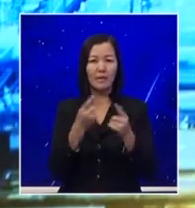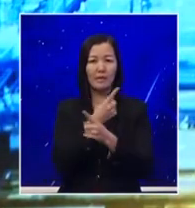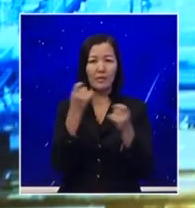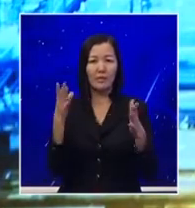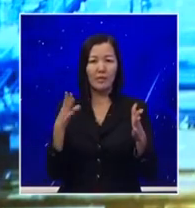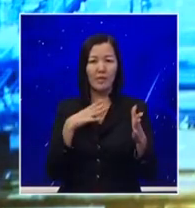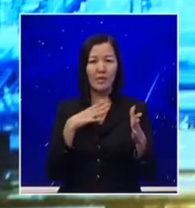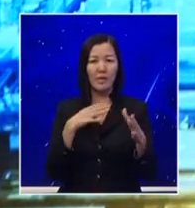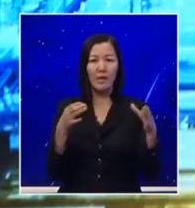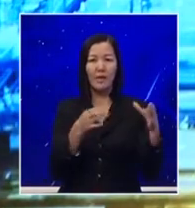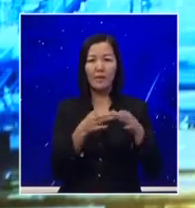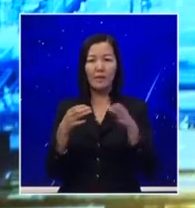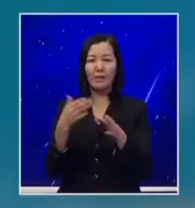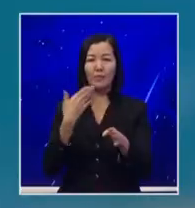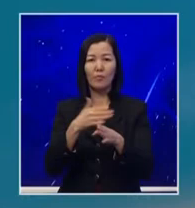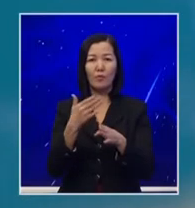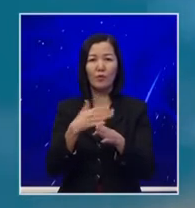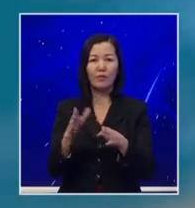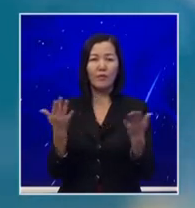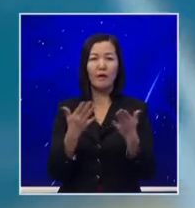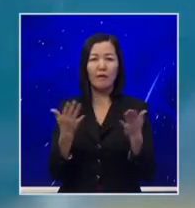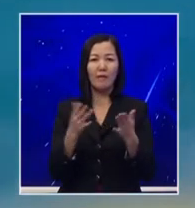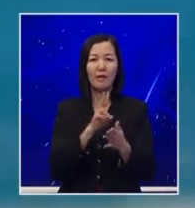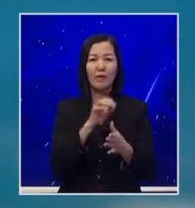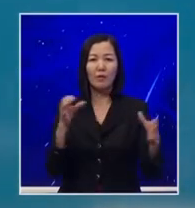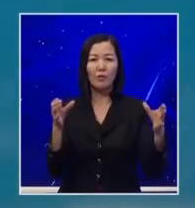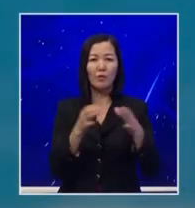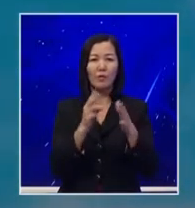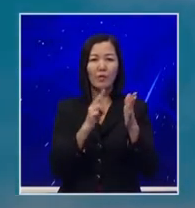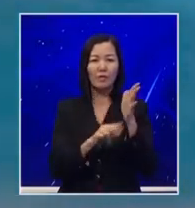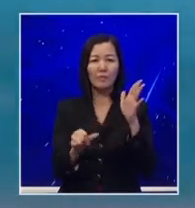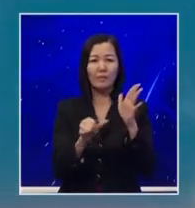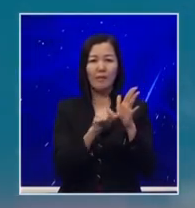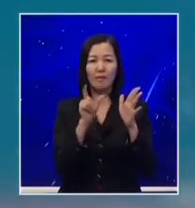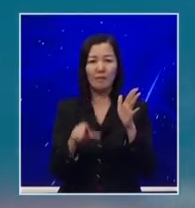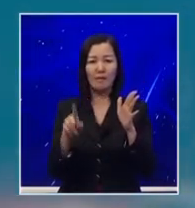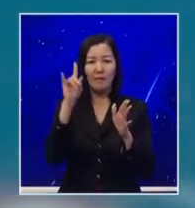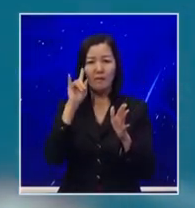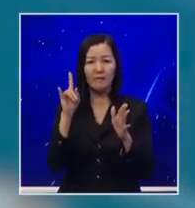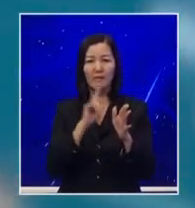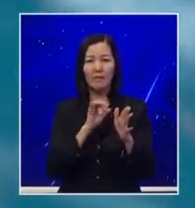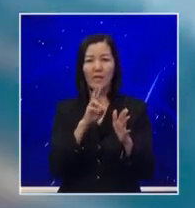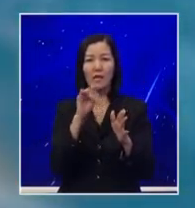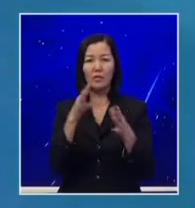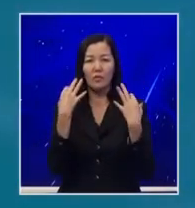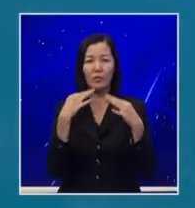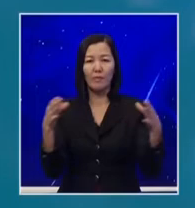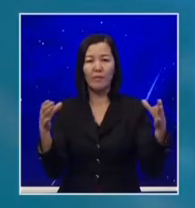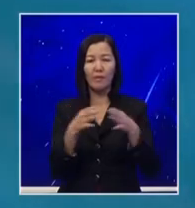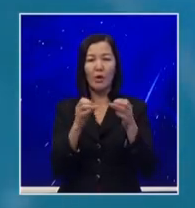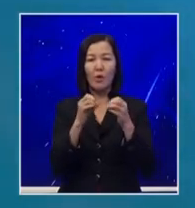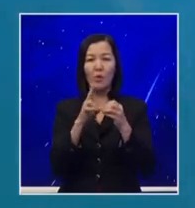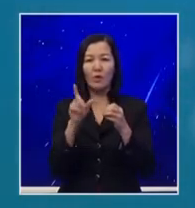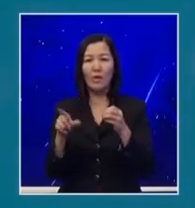кандидаттарының бөлінісі мынандай. Нұр Отан партиясы 76 мандат, Қазақстанның Ақ жол демократиялық партиясы 12